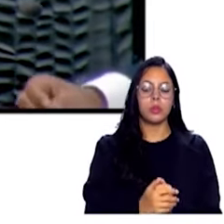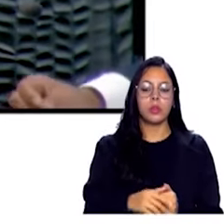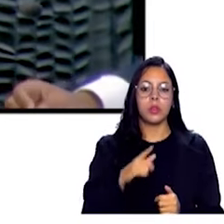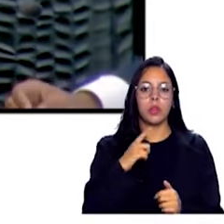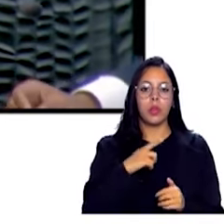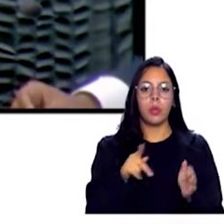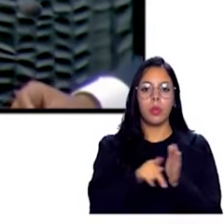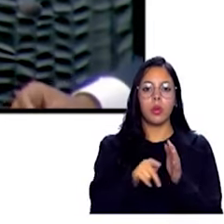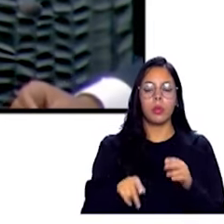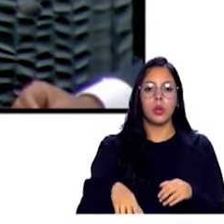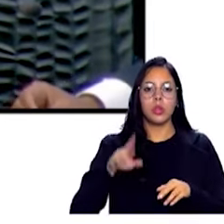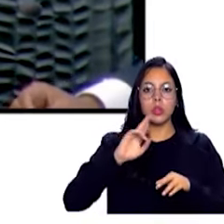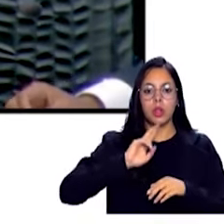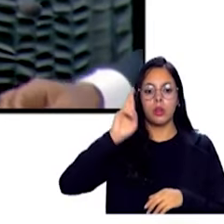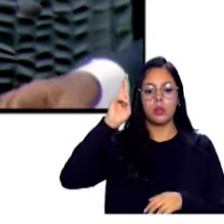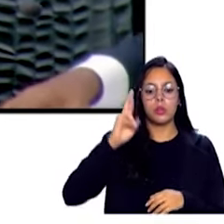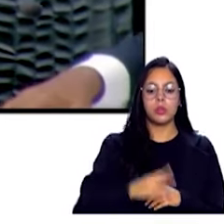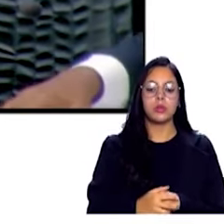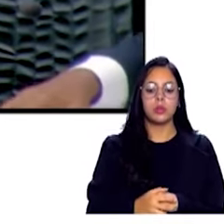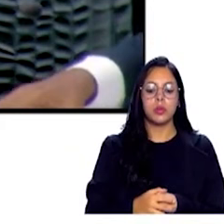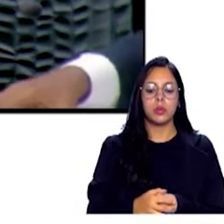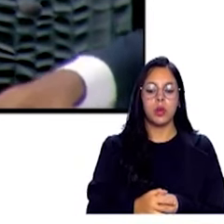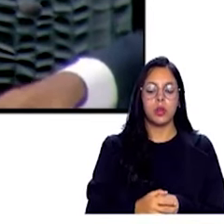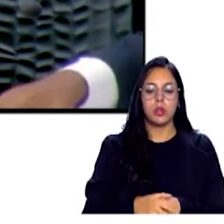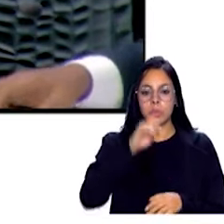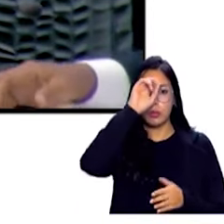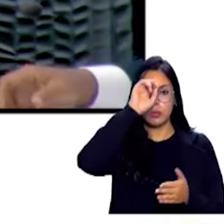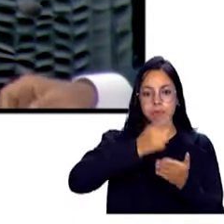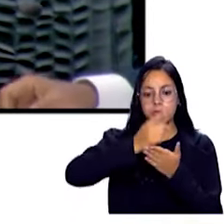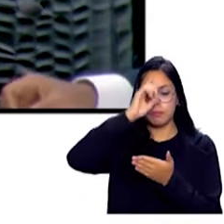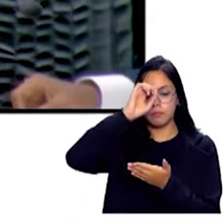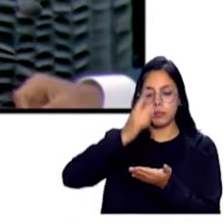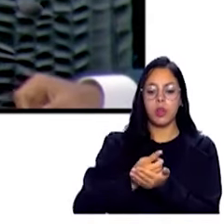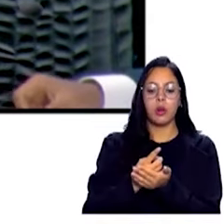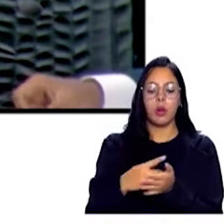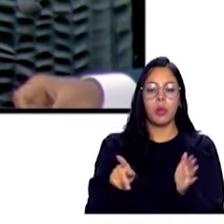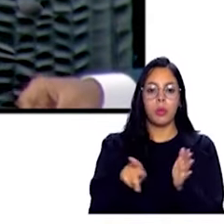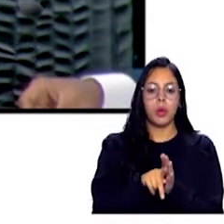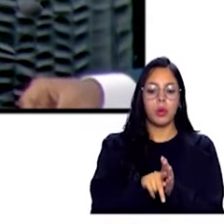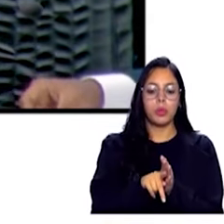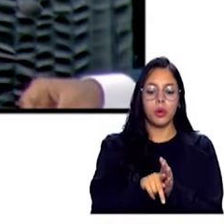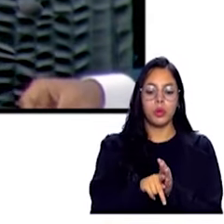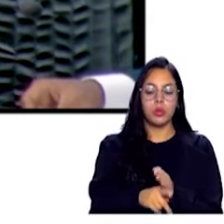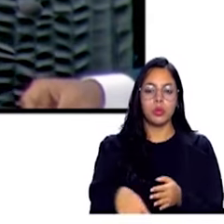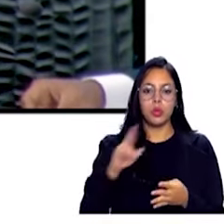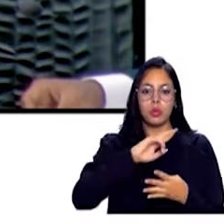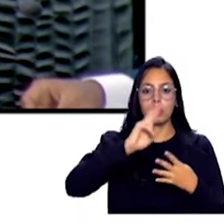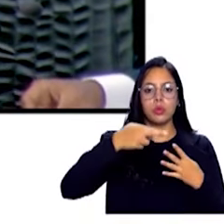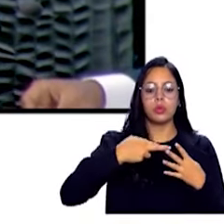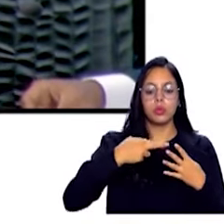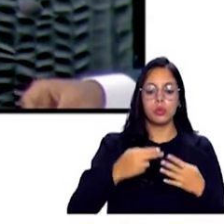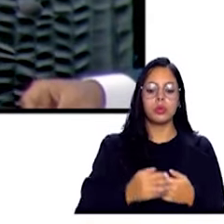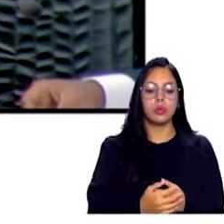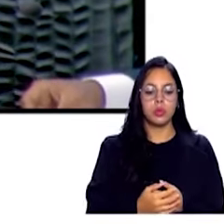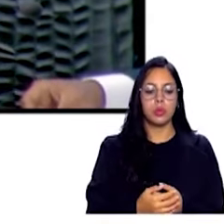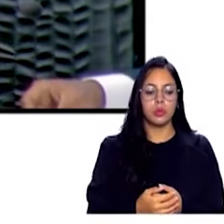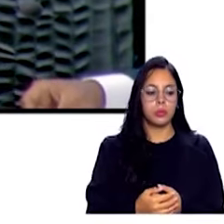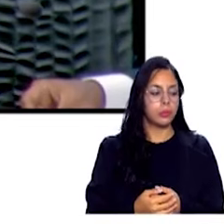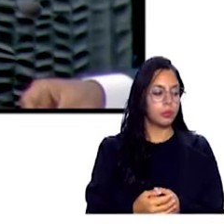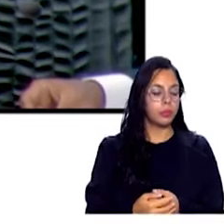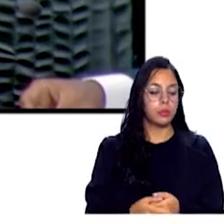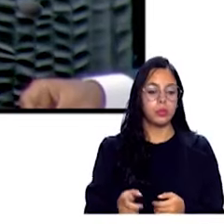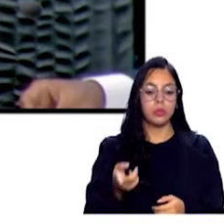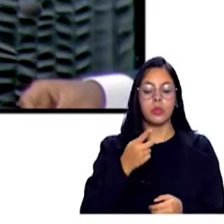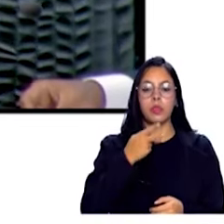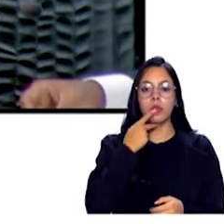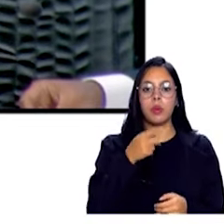aussi mon travail est grandement facilité parce que sor vous a DIT l'essentiel si